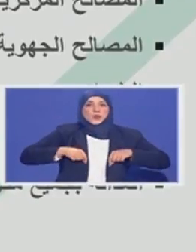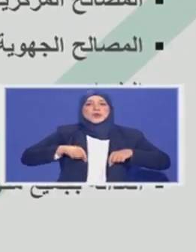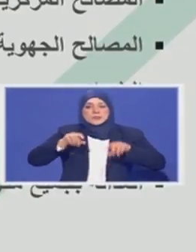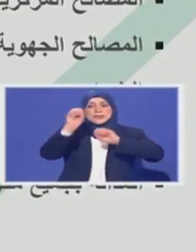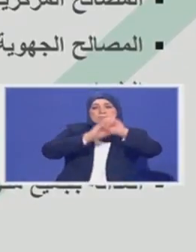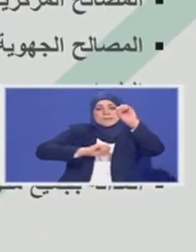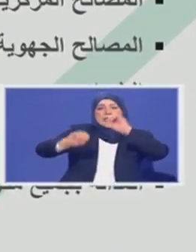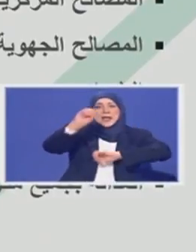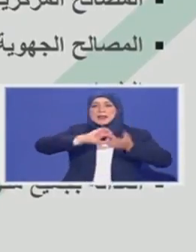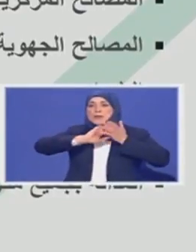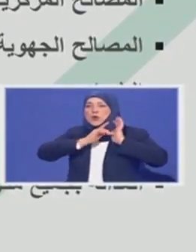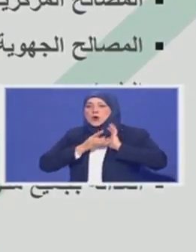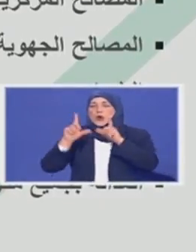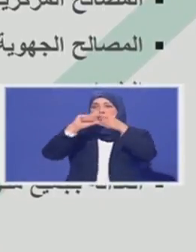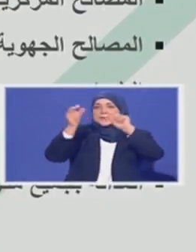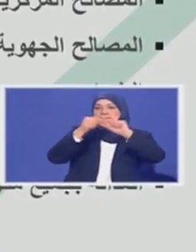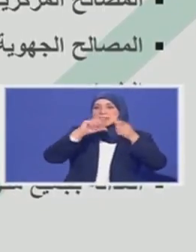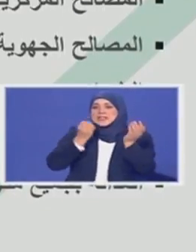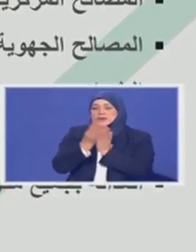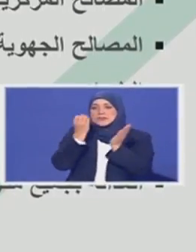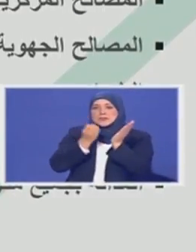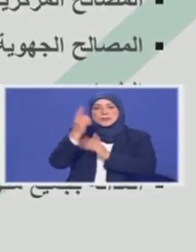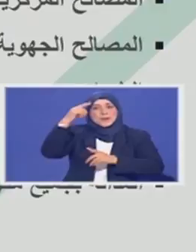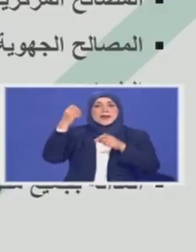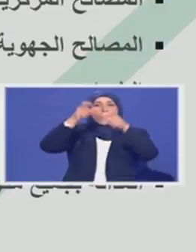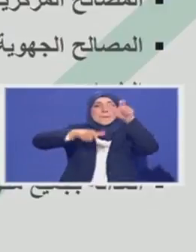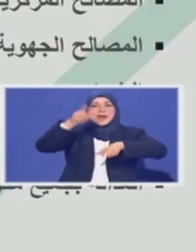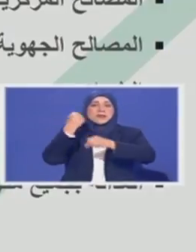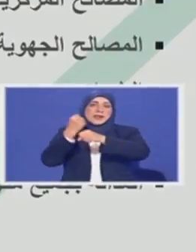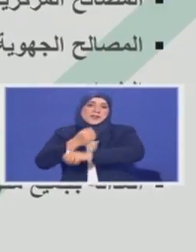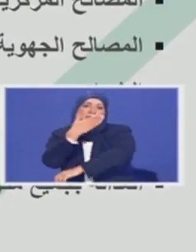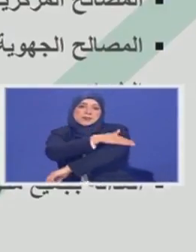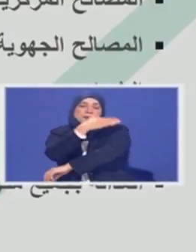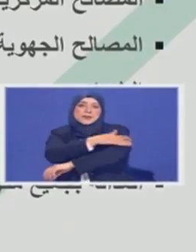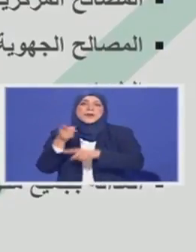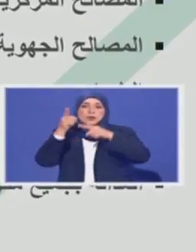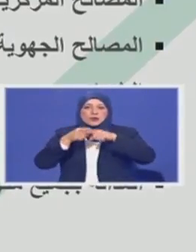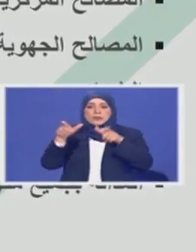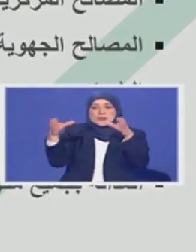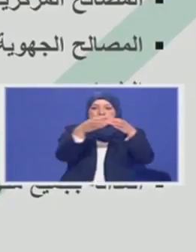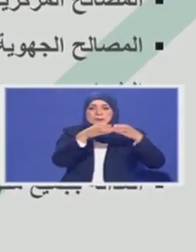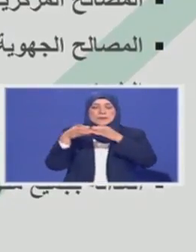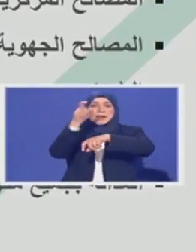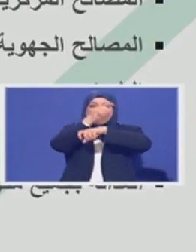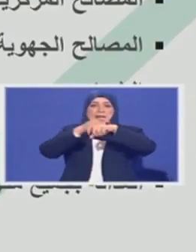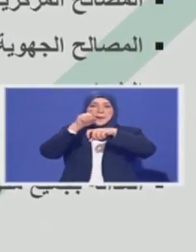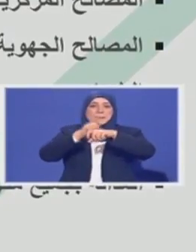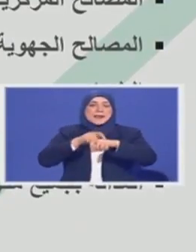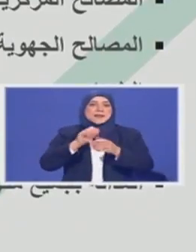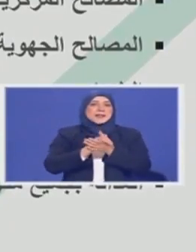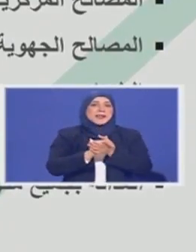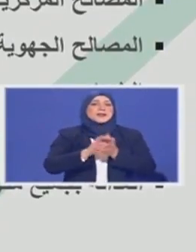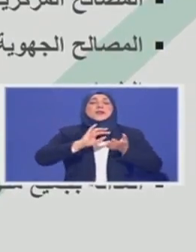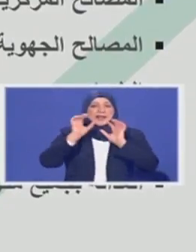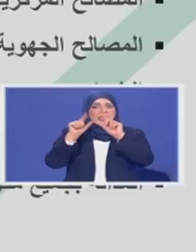كافة التفاصيل المتعلقة بعمل أعوان الدولة وبعمل الجماعات المحلية، وبالنسبة معناها